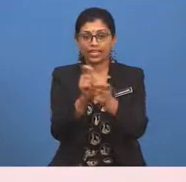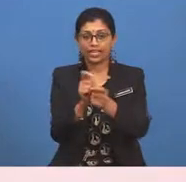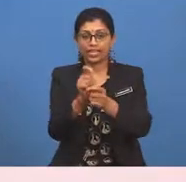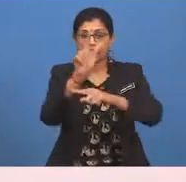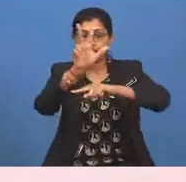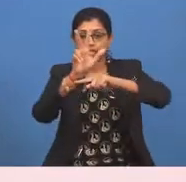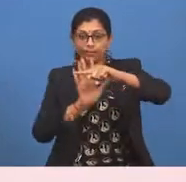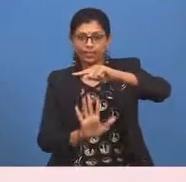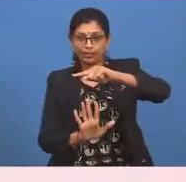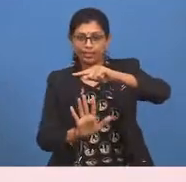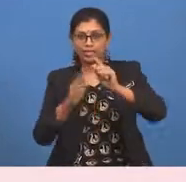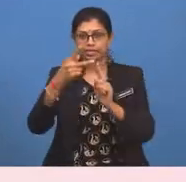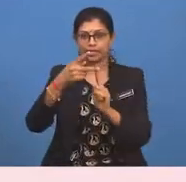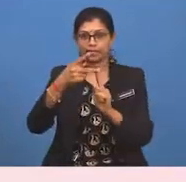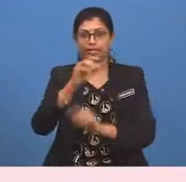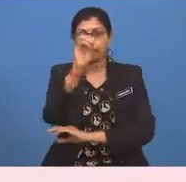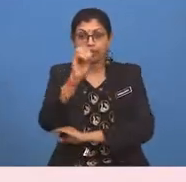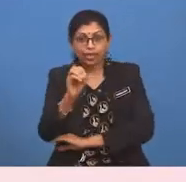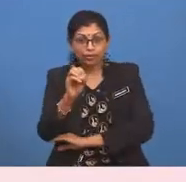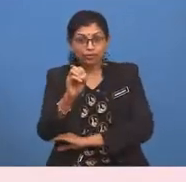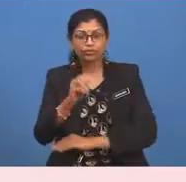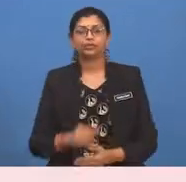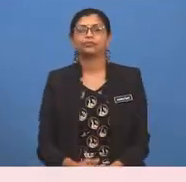3/5 kepada peratus.